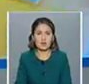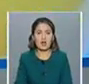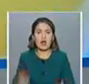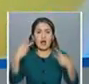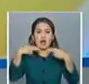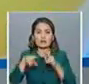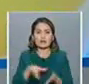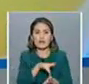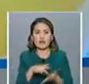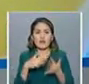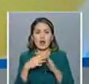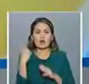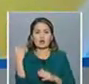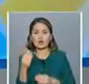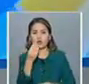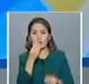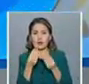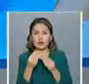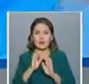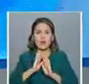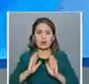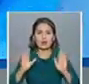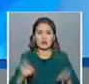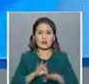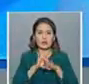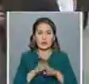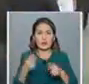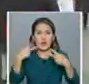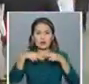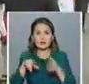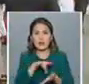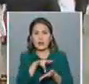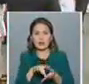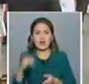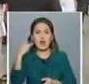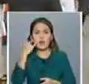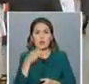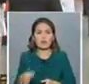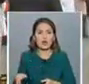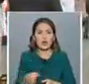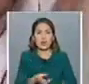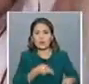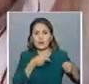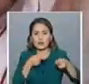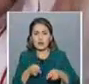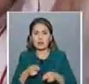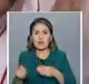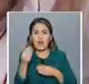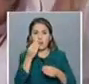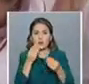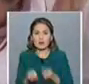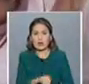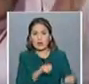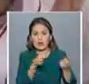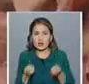Астанада ауыл шаруашылық өнімдерінің дәстүрлі жәрмеңкесі жалғасты. Бұл жолы Елорда төріне Павлодар облысының Кереку Баян аталған жәрмеңкесі